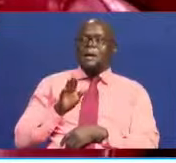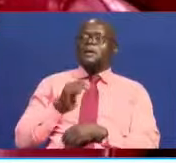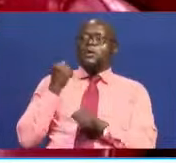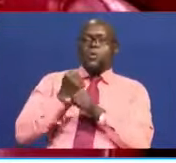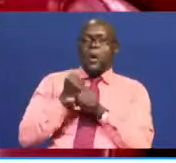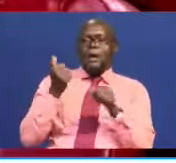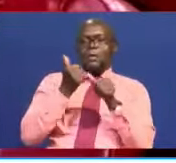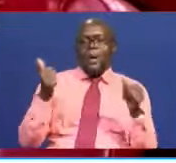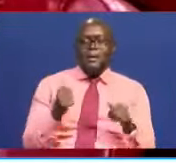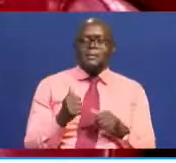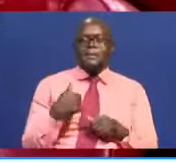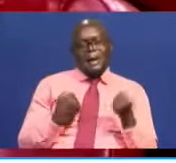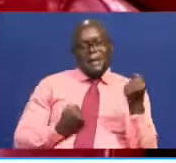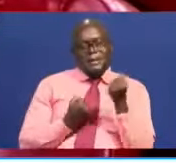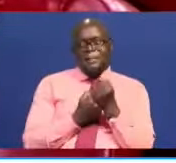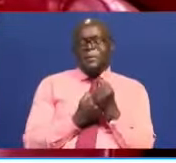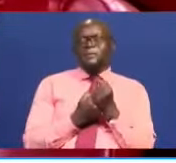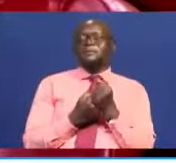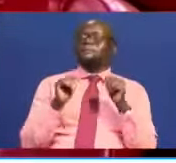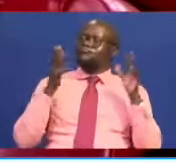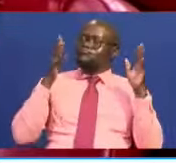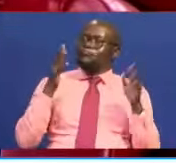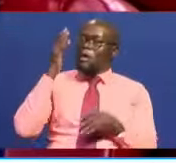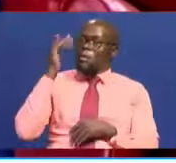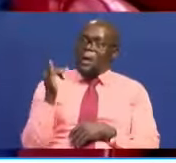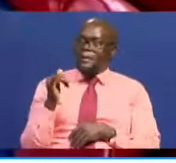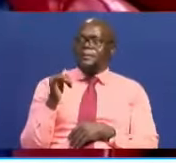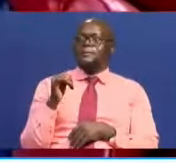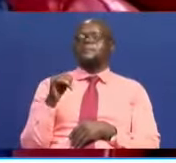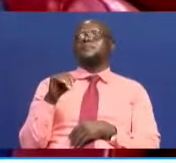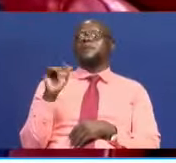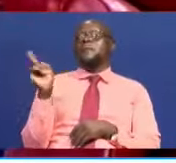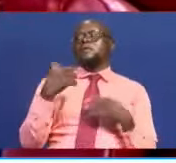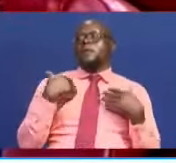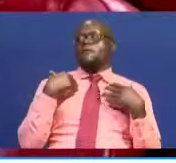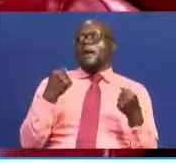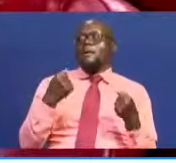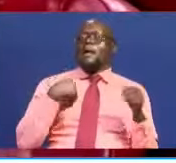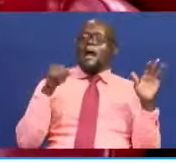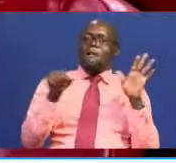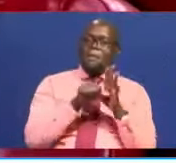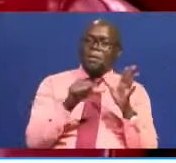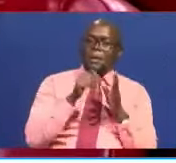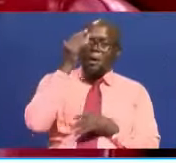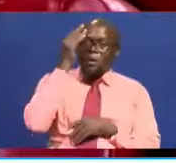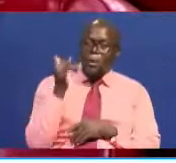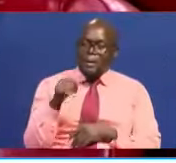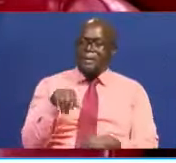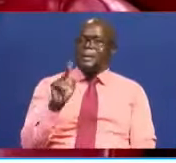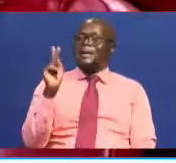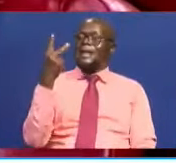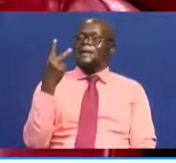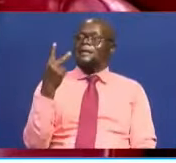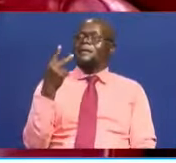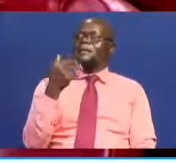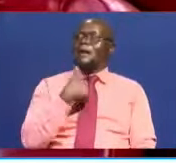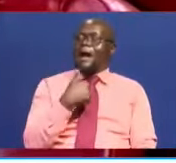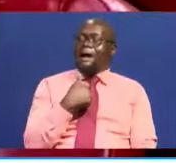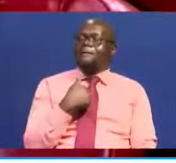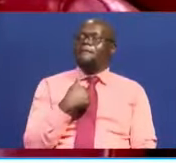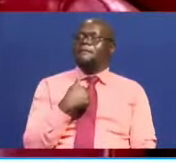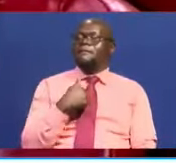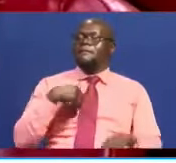wafanya kazi nzuri. Pongezi kwa sababu wizara ya afya iko na shinda, kwa sababu tunajua katika Kenya iko